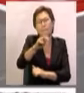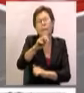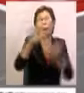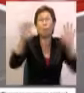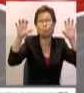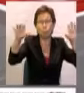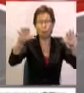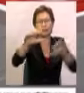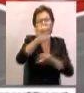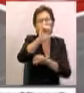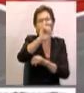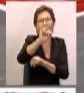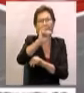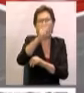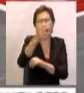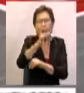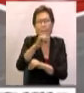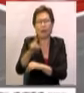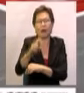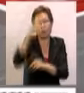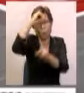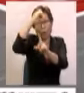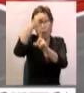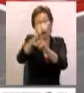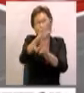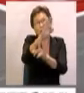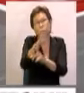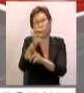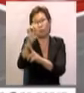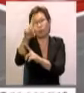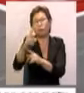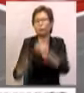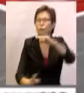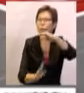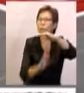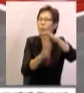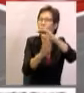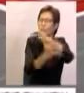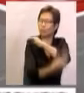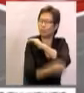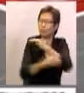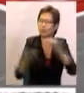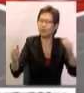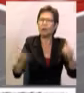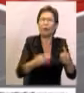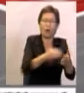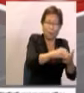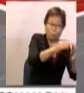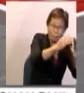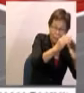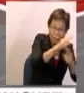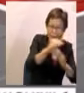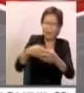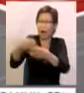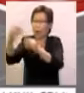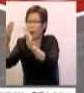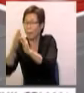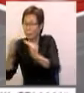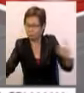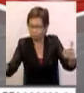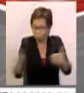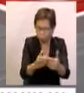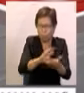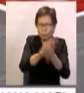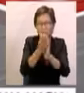Sejak ditubuhkan 6 dekad lalu, objektif FELDA ialah membasmi kemiskinan, merapatkan jurang antara kawasan bandar dengan luar bandar serta